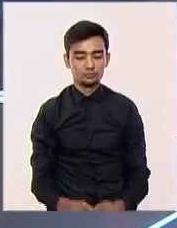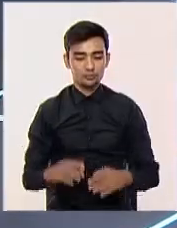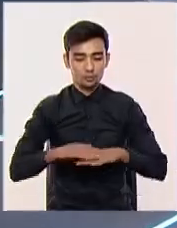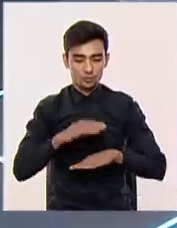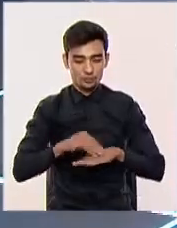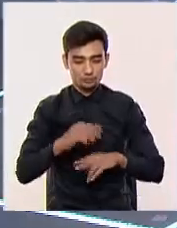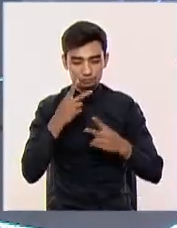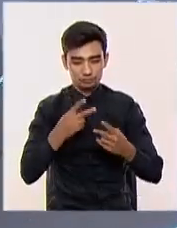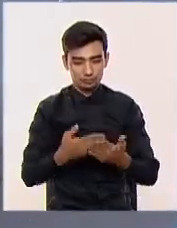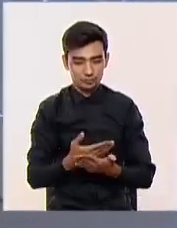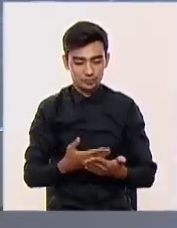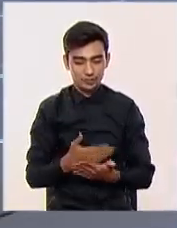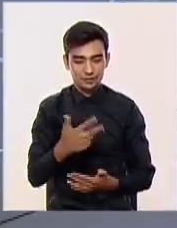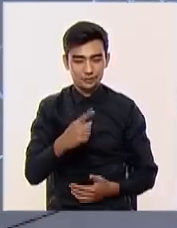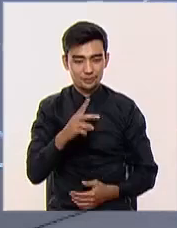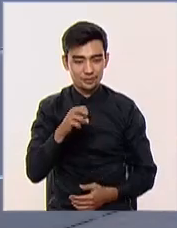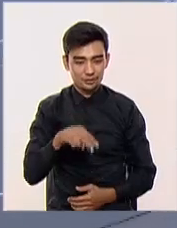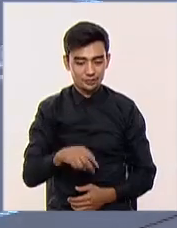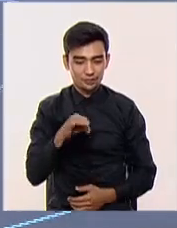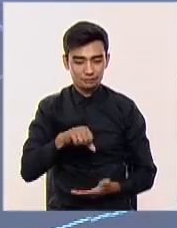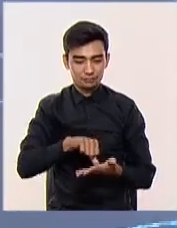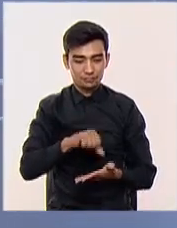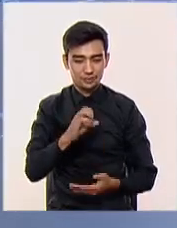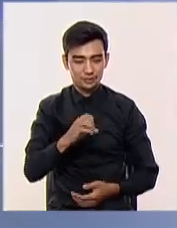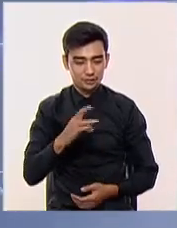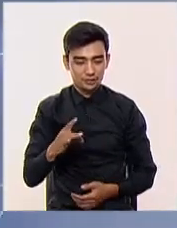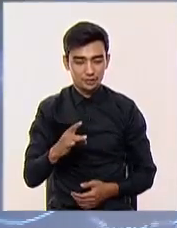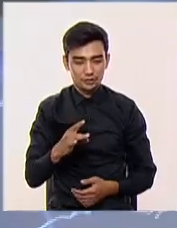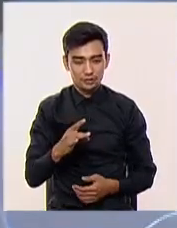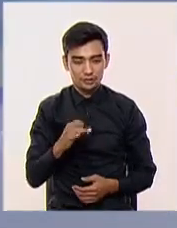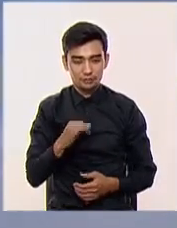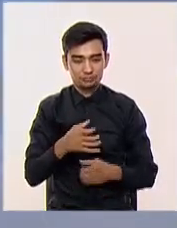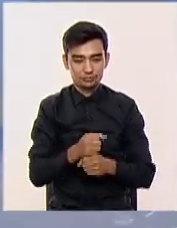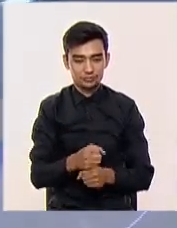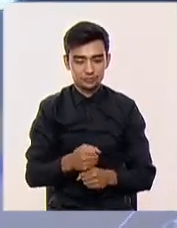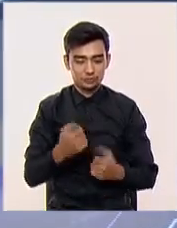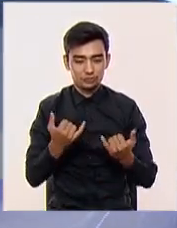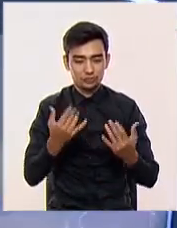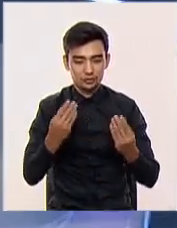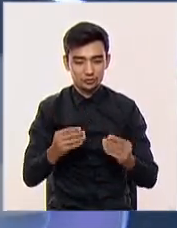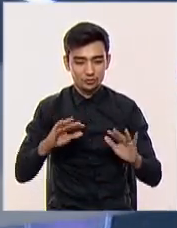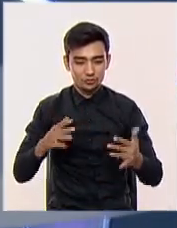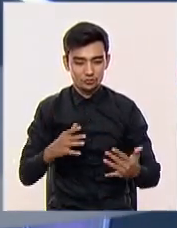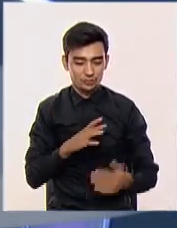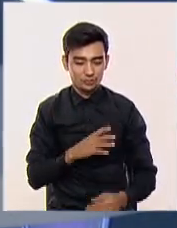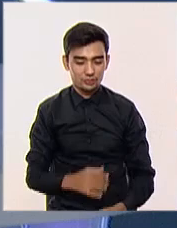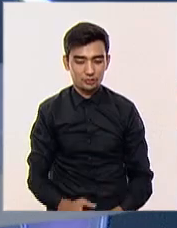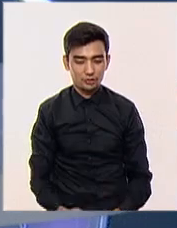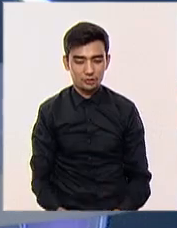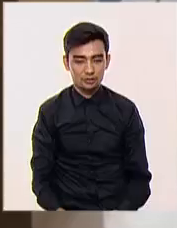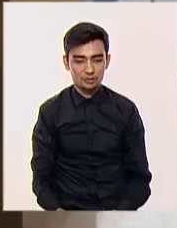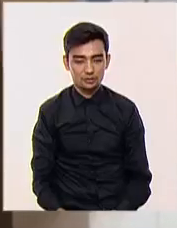Добрый вечер. Вы смотрите новости на 31-м канале. В студии Аскар Мендыбаев. И вот коротко о событиях, которые произошли сегодня.